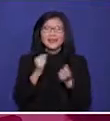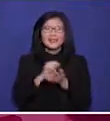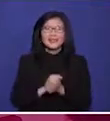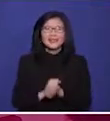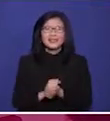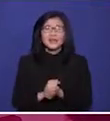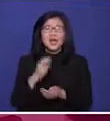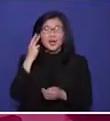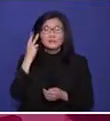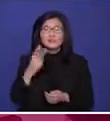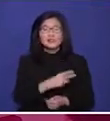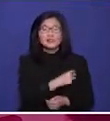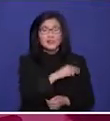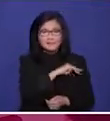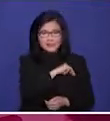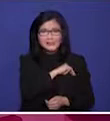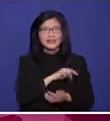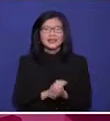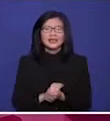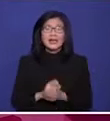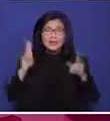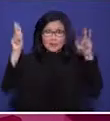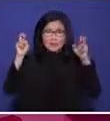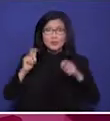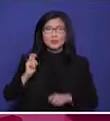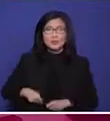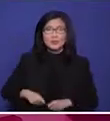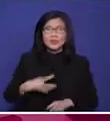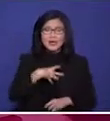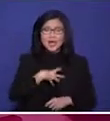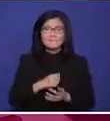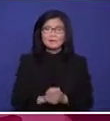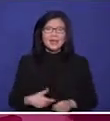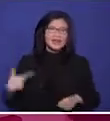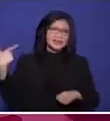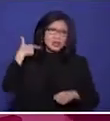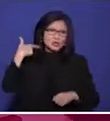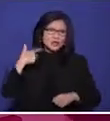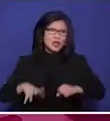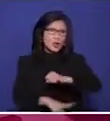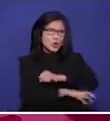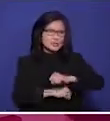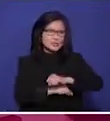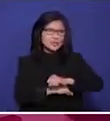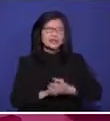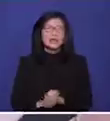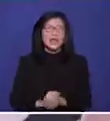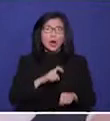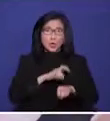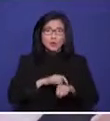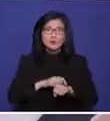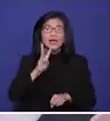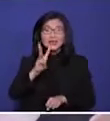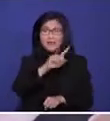untuk menyampaikan visi dan misi Anda dengan topik hukum dan HAM, terorisme dan korupsi. Waktunya adalah 3